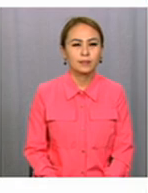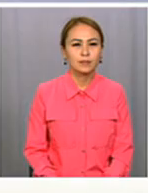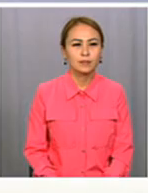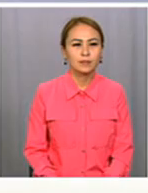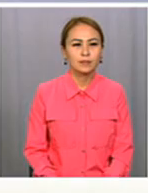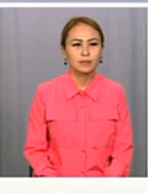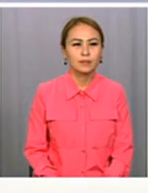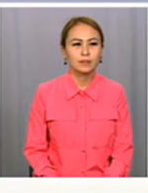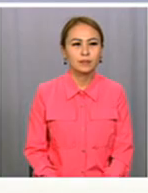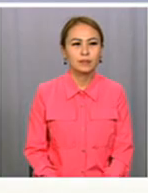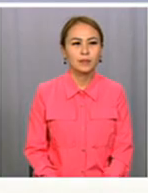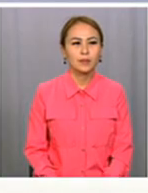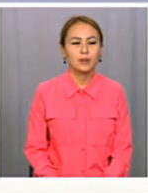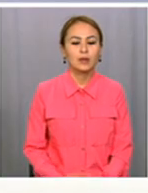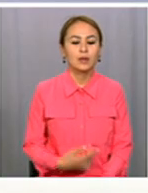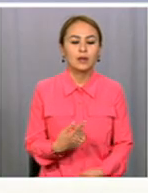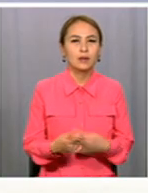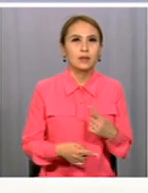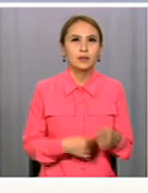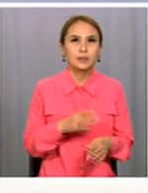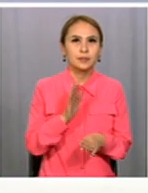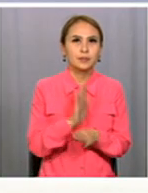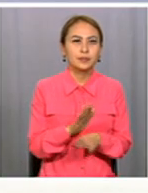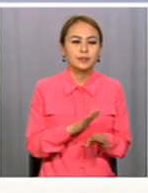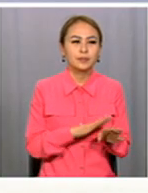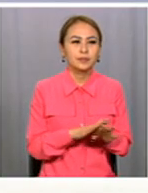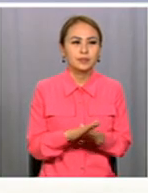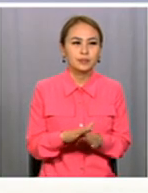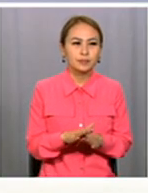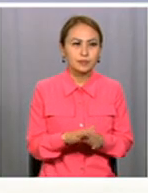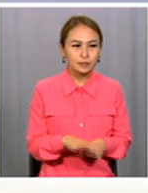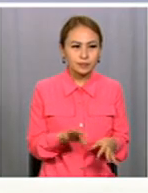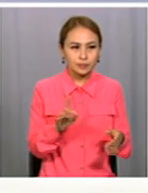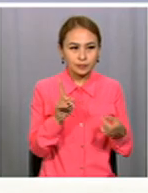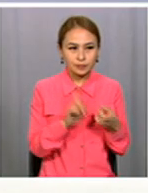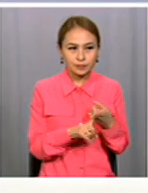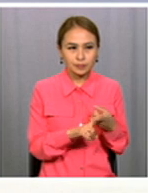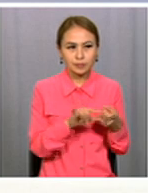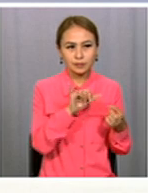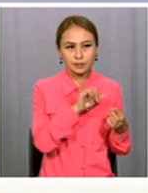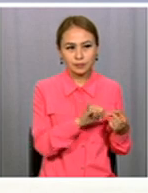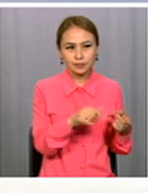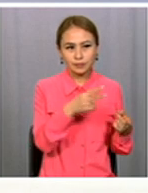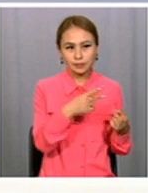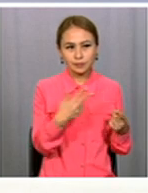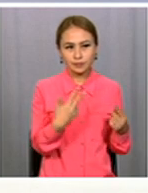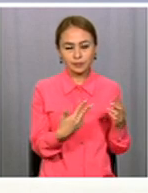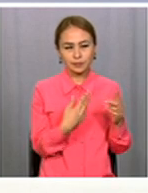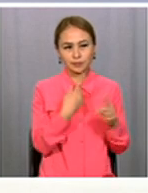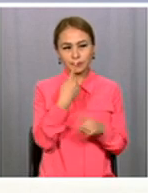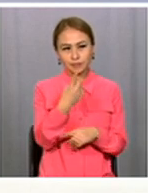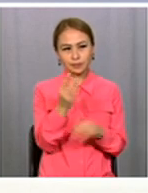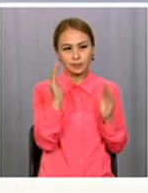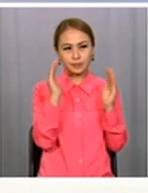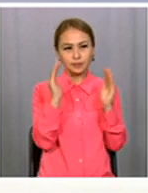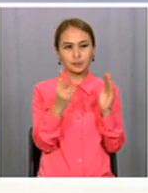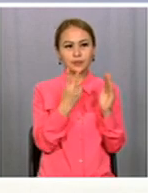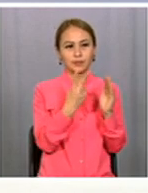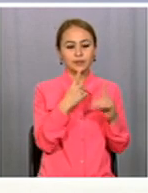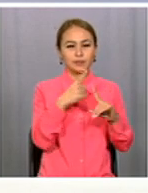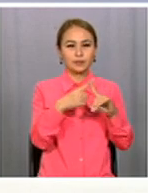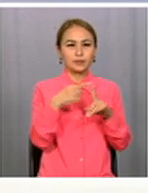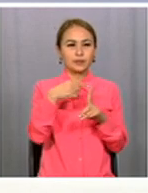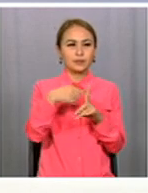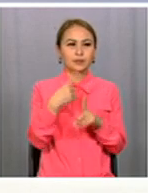екен. Енді келесі тапсырманы орындайық. Тәуелділік Y-тен 3-тен 1 көбейту 2X қосу